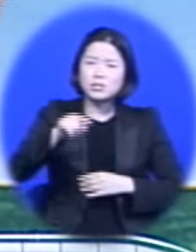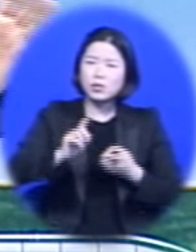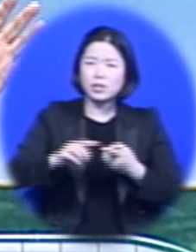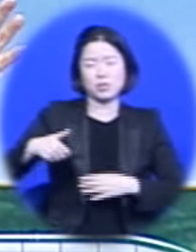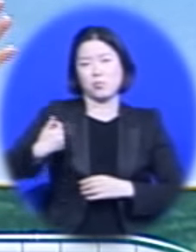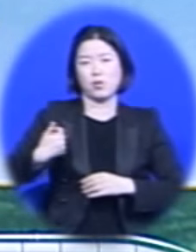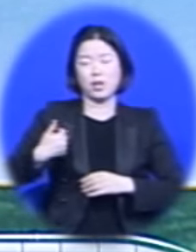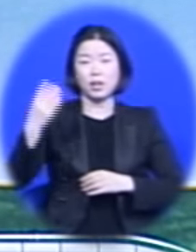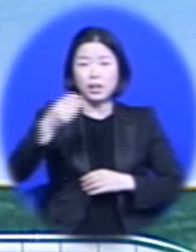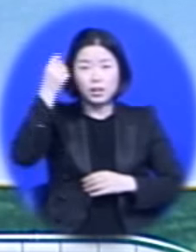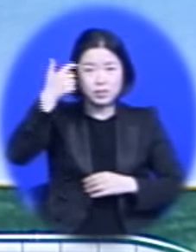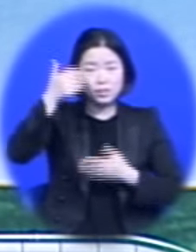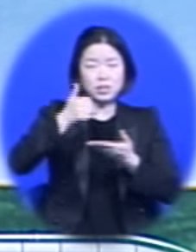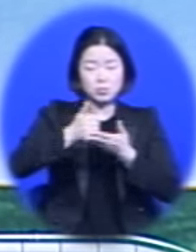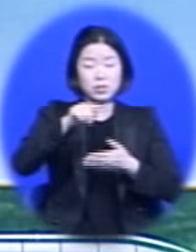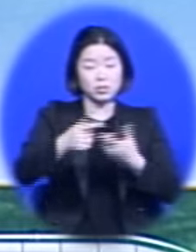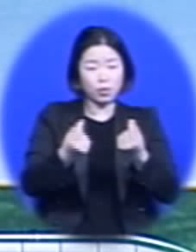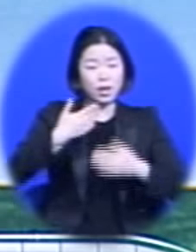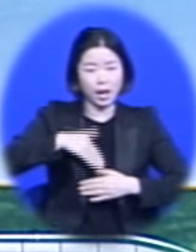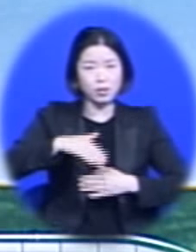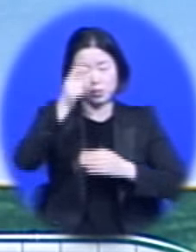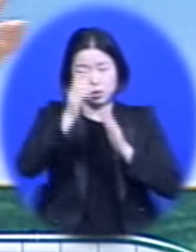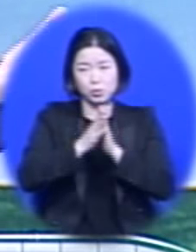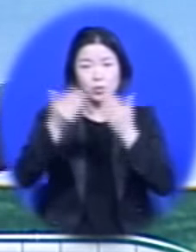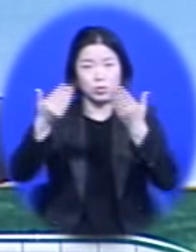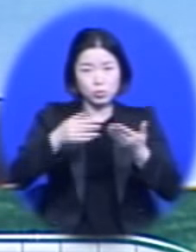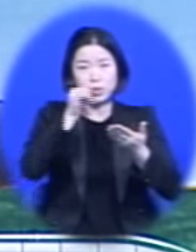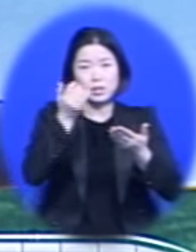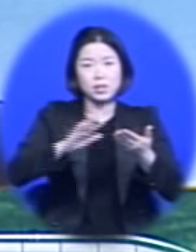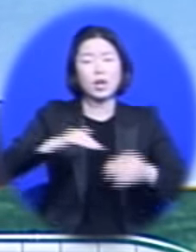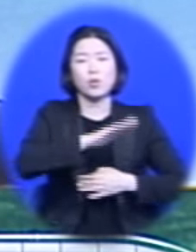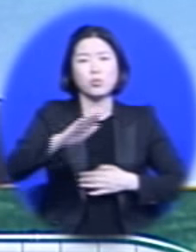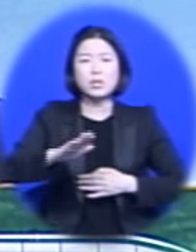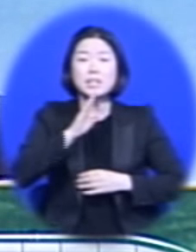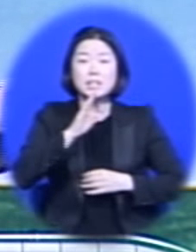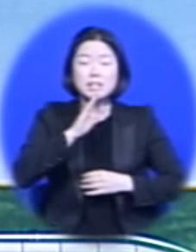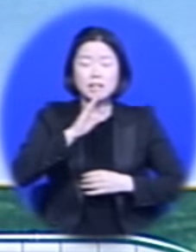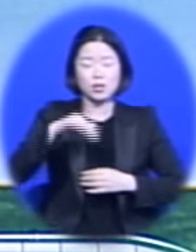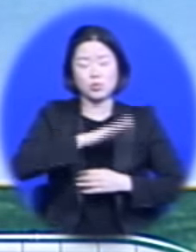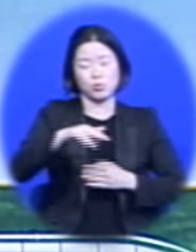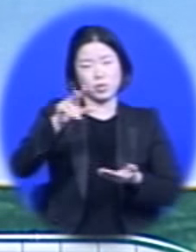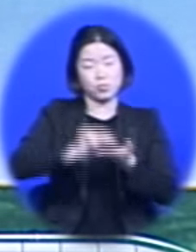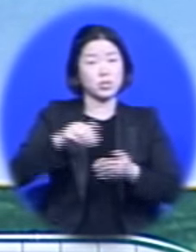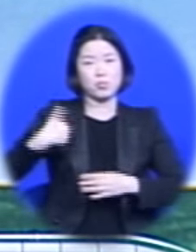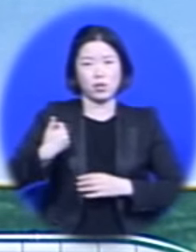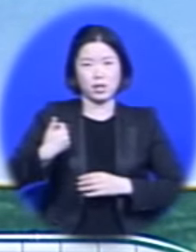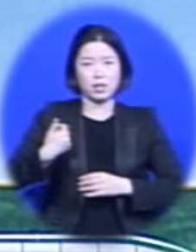성령은 아시고 그렇게 기도하시는데 우리는 우리 문제를 몰라요. 우리는 기도를